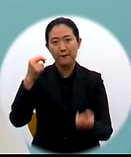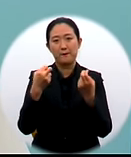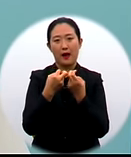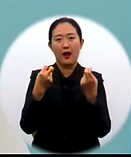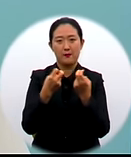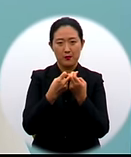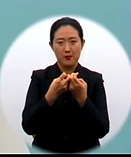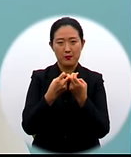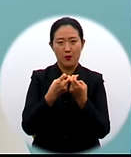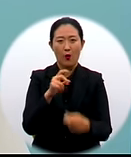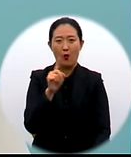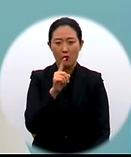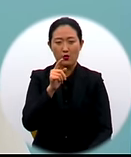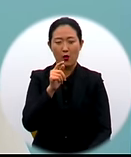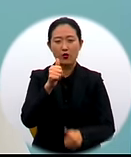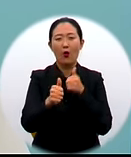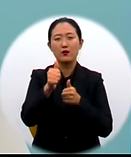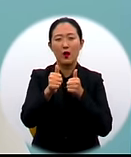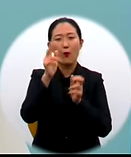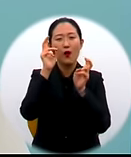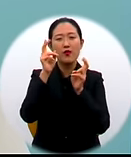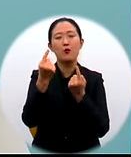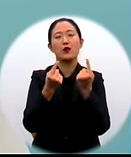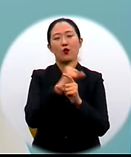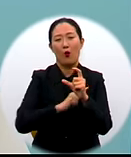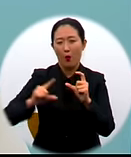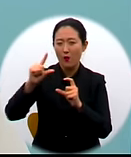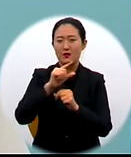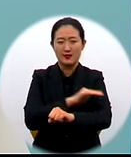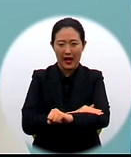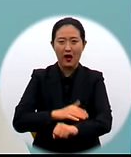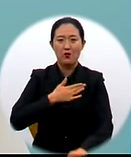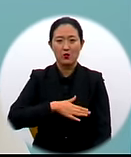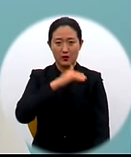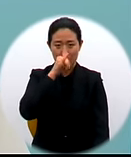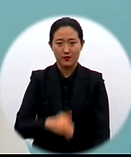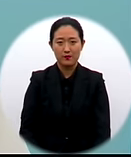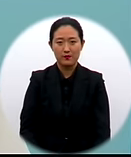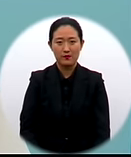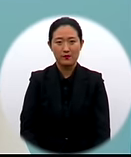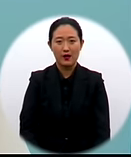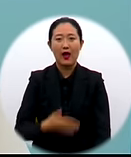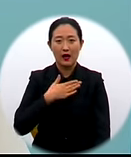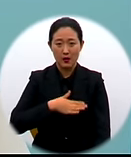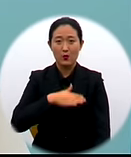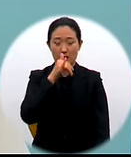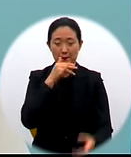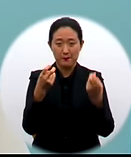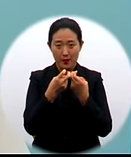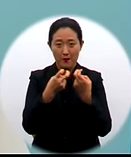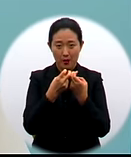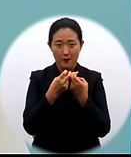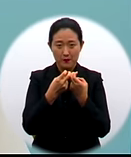이기는 방법을 업계 그 어떤 경쟁사보다 가장 잘 알고 있어요. 우리가 이 시장에서 이기는 방법을 완벽하게